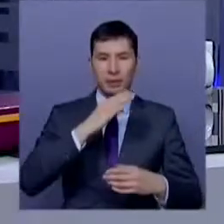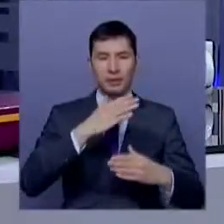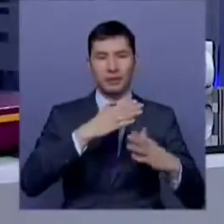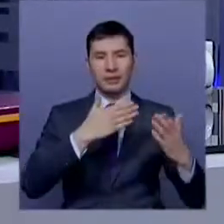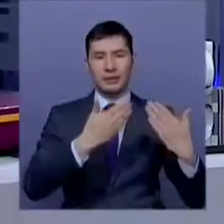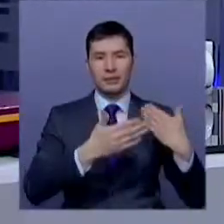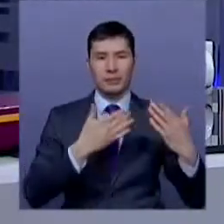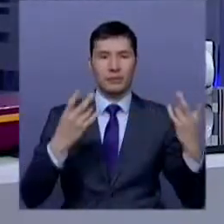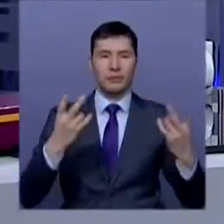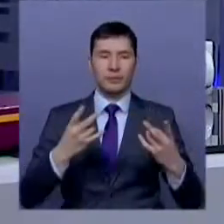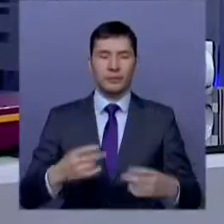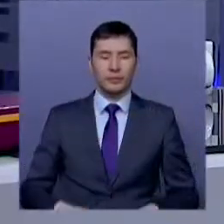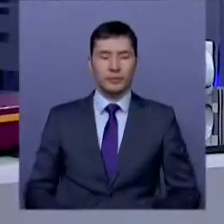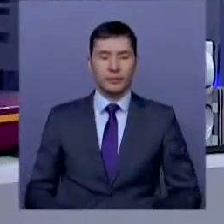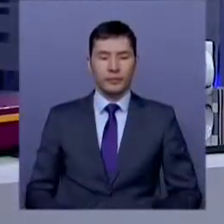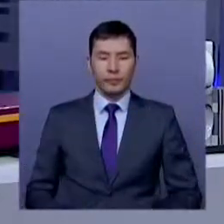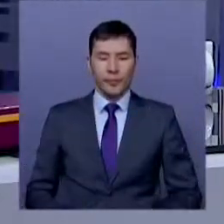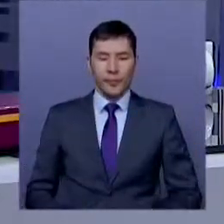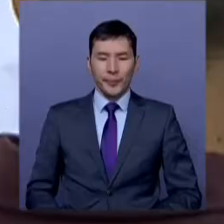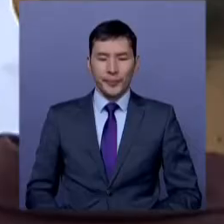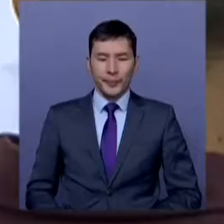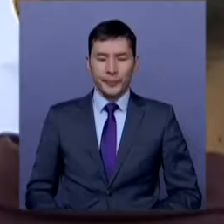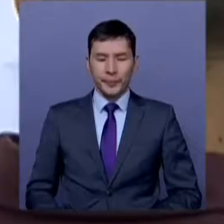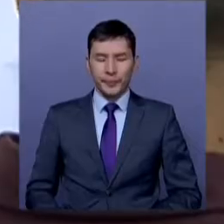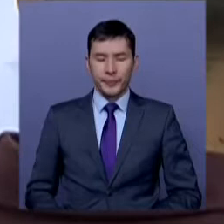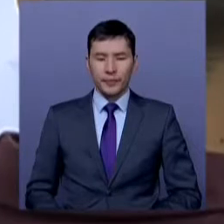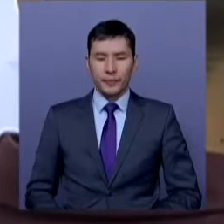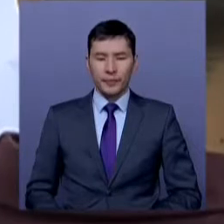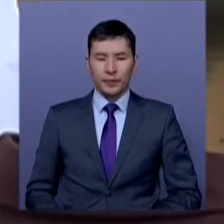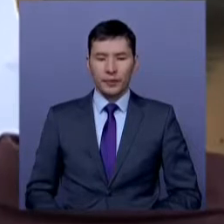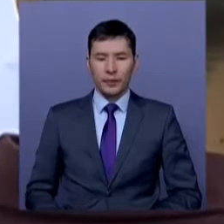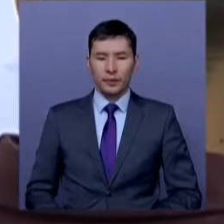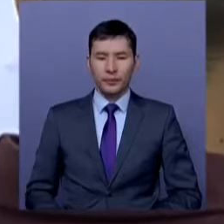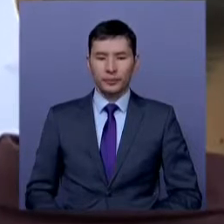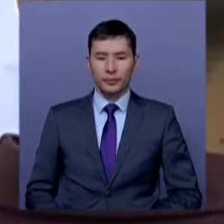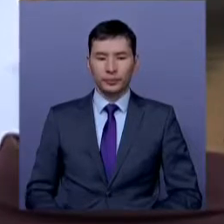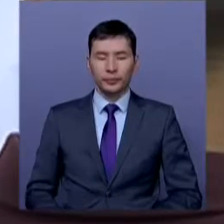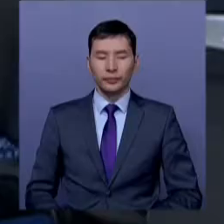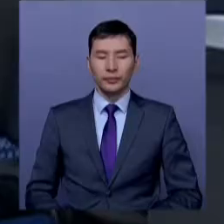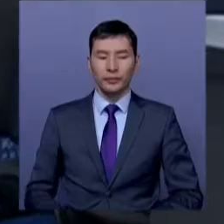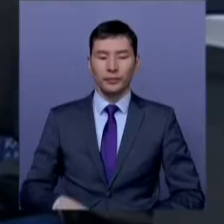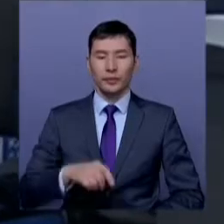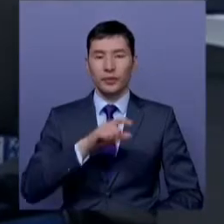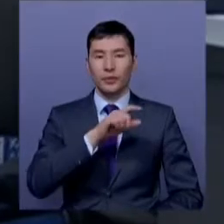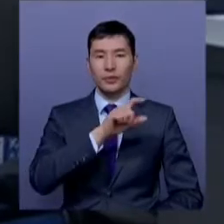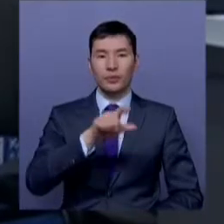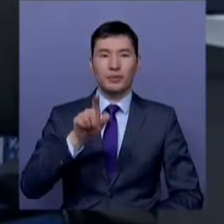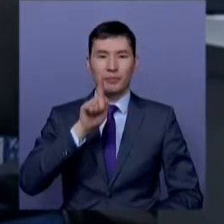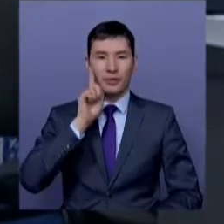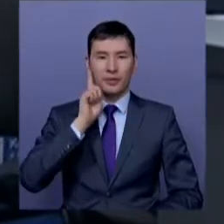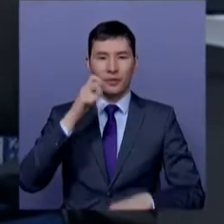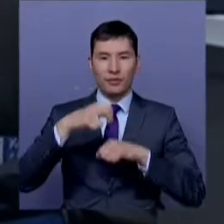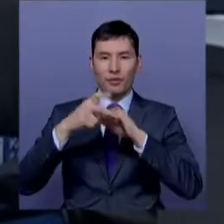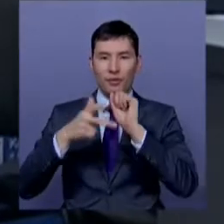Толығырақ Нәскен Еркінқызы айтып берсін. Soul Games деп аталатын бағдарлама кәмелетке толмаған балалардың ішкі жан